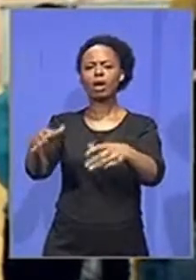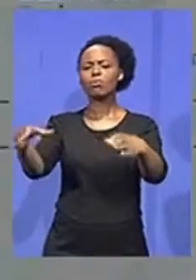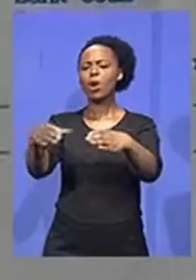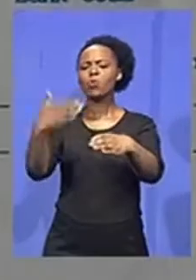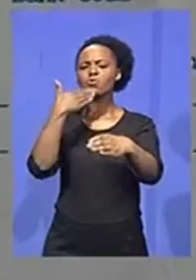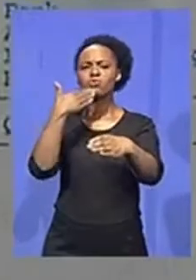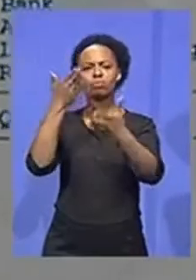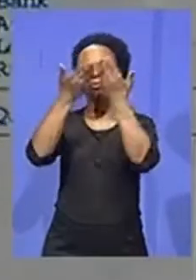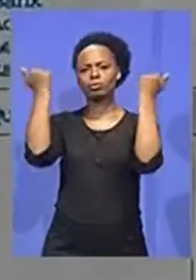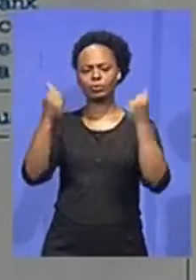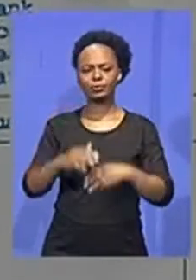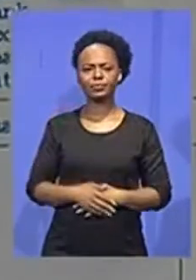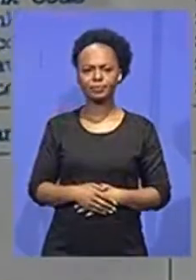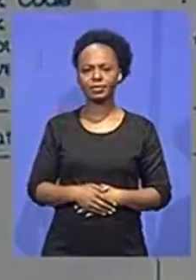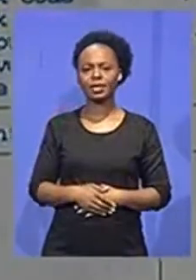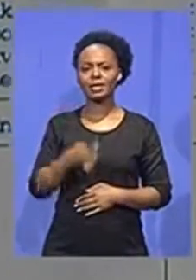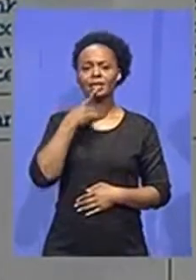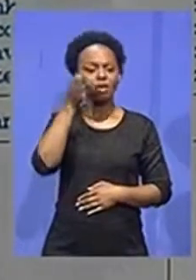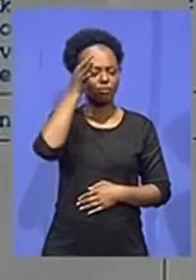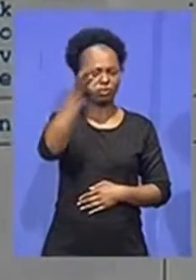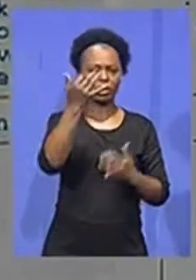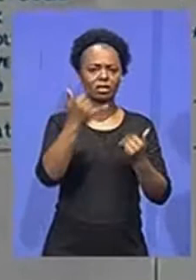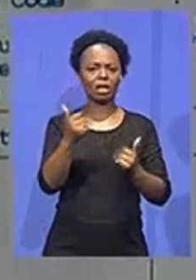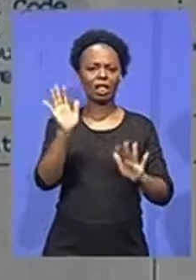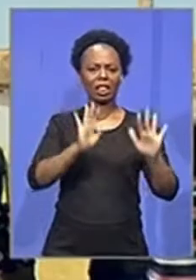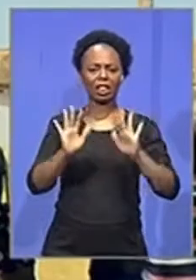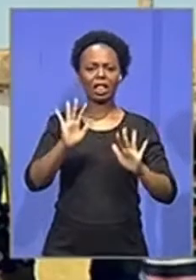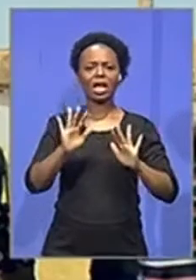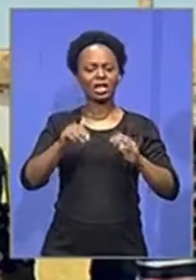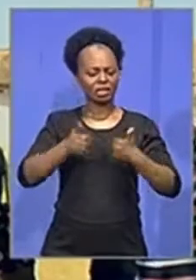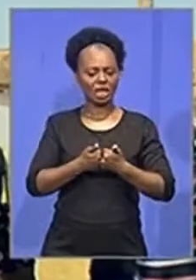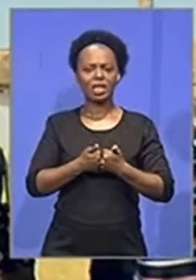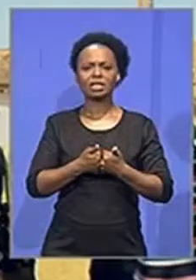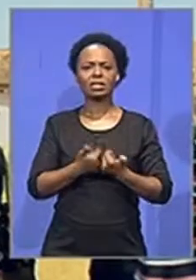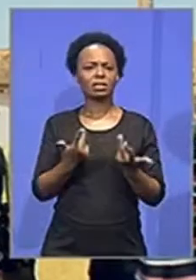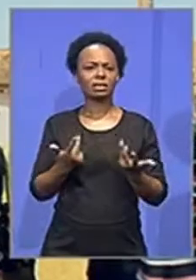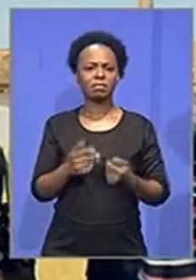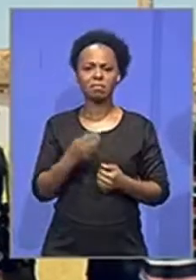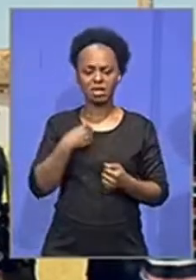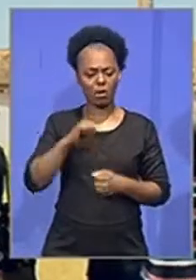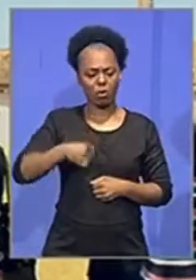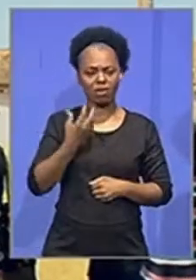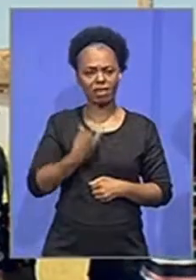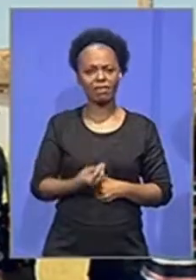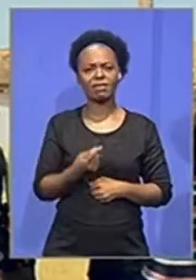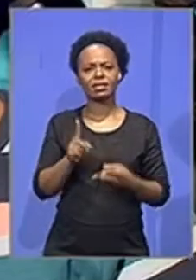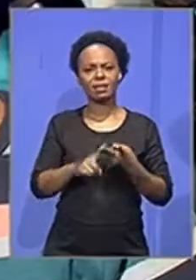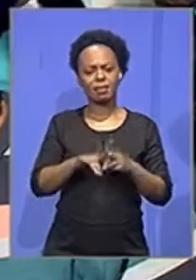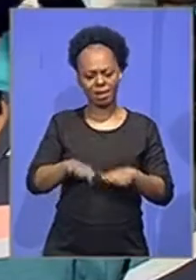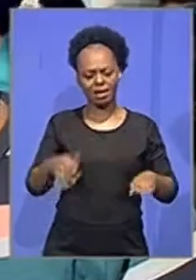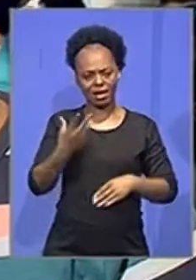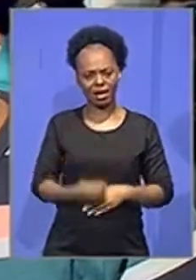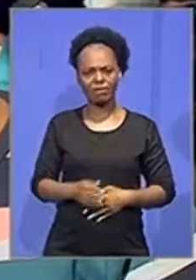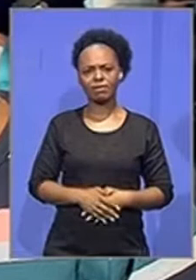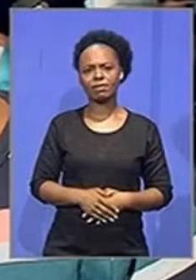kae. Ga jaana ba re bokamoso ba bona bo le tobo. Ke na le mosadi ke na le bana ba sa sekolong ka lebaka la ka yona situation e tshwana le yona e. Re be